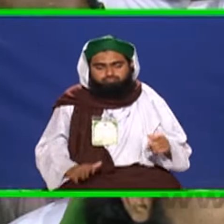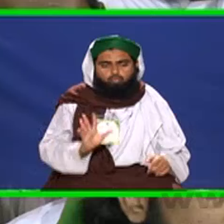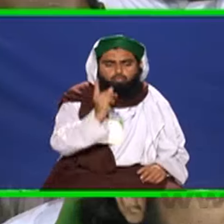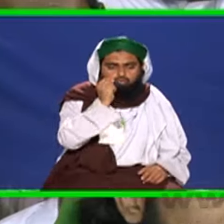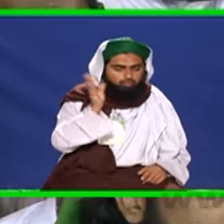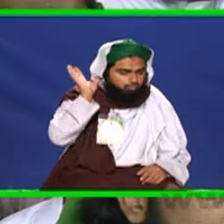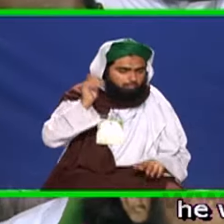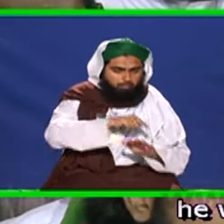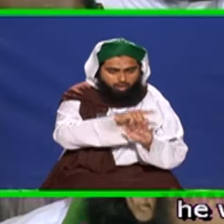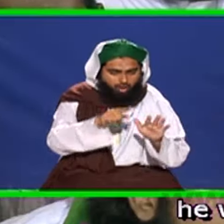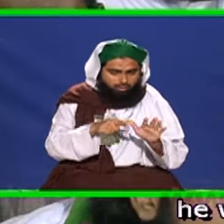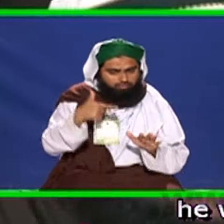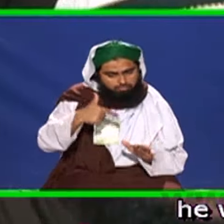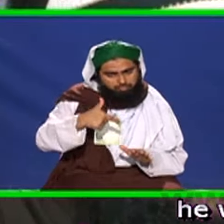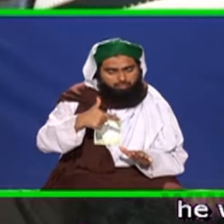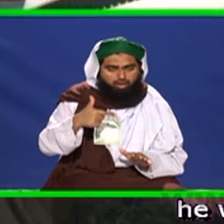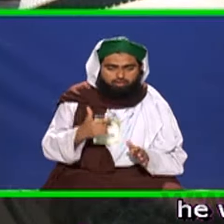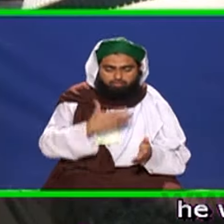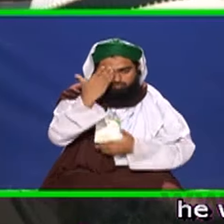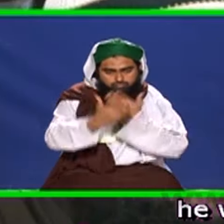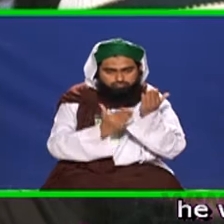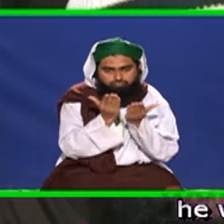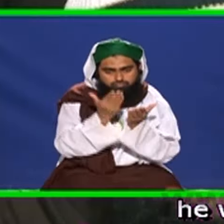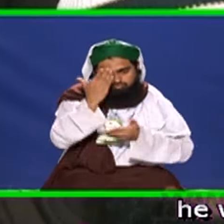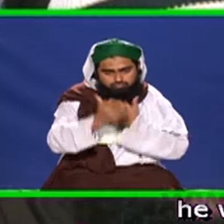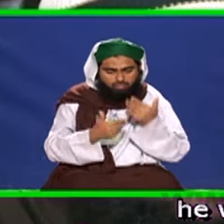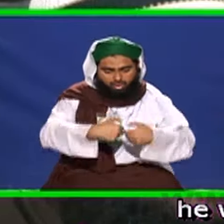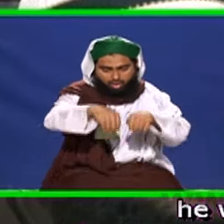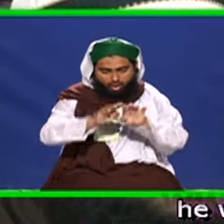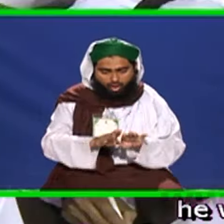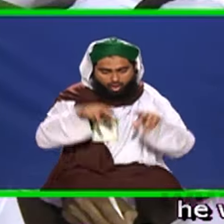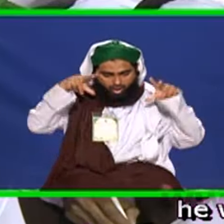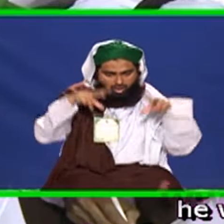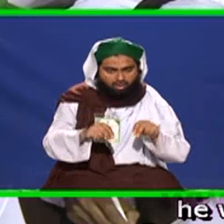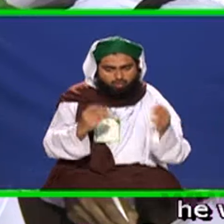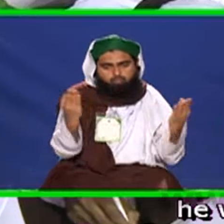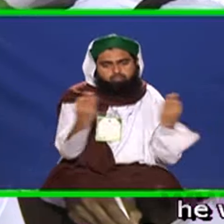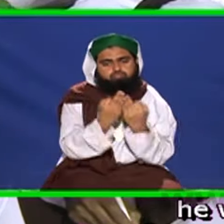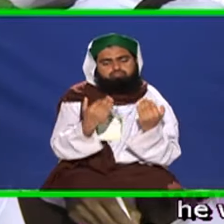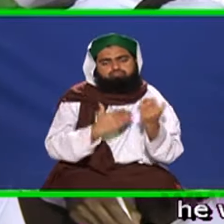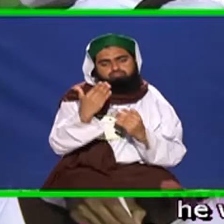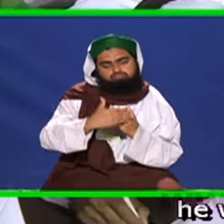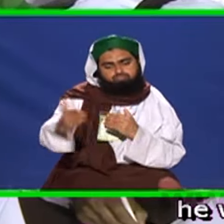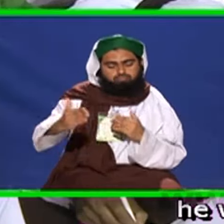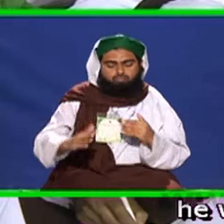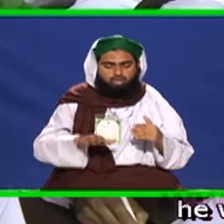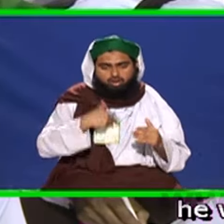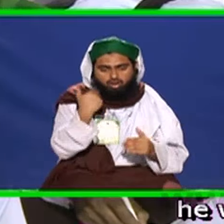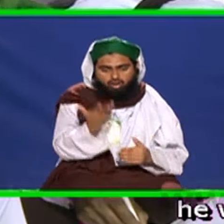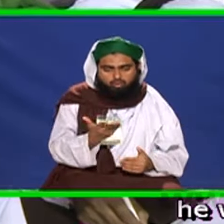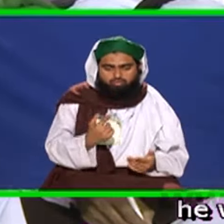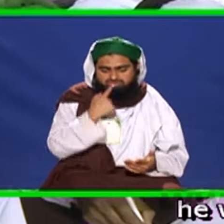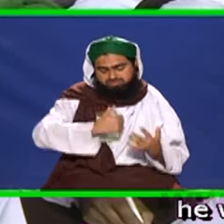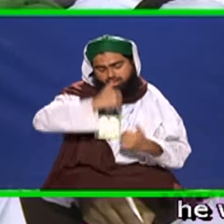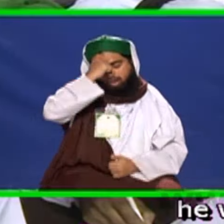لے تو اسے عذاب قبر سے انشاءاللہ حفاظت ہوگی اس کی, اور اس